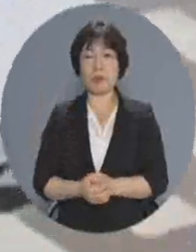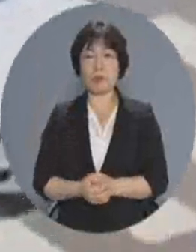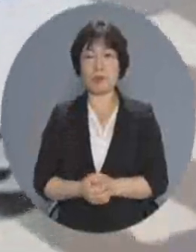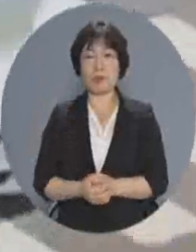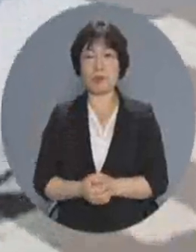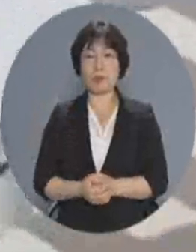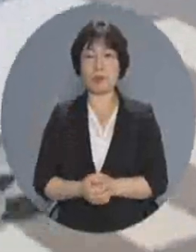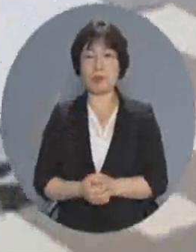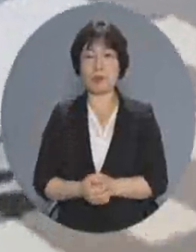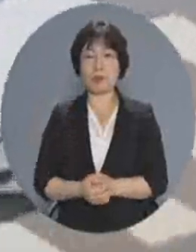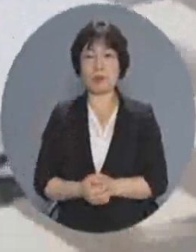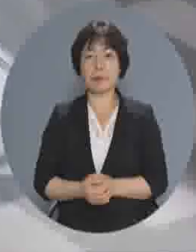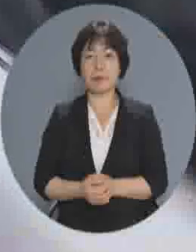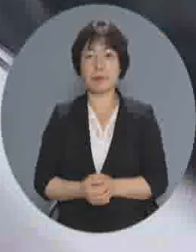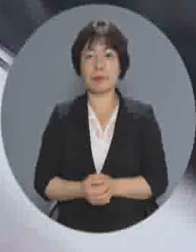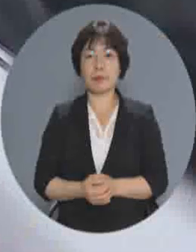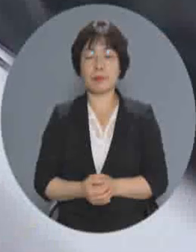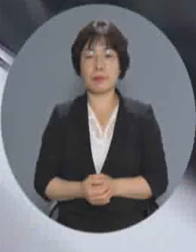조희원입니다.